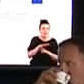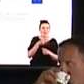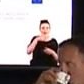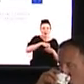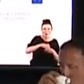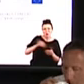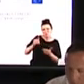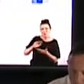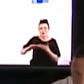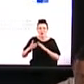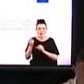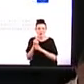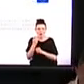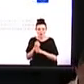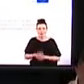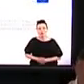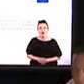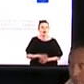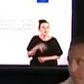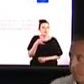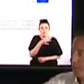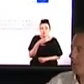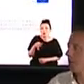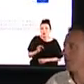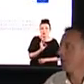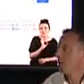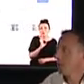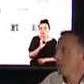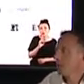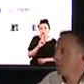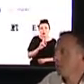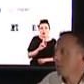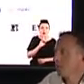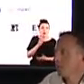jest takie, jakie mielibyście państwo rekomendacje